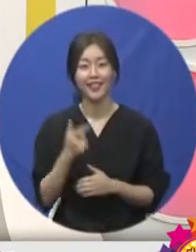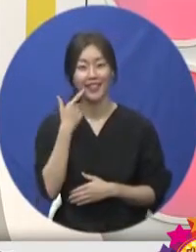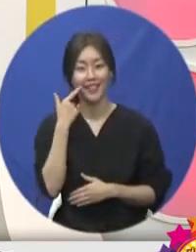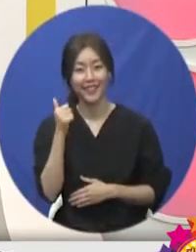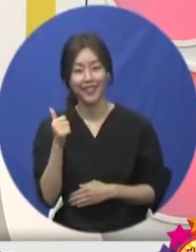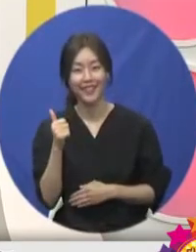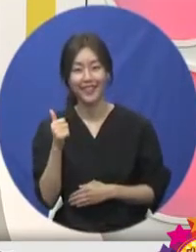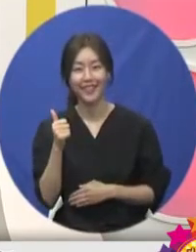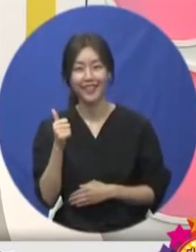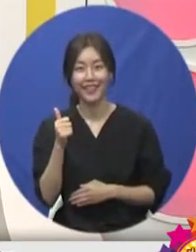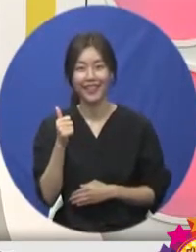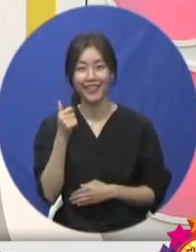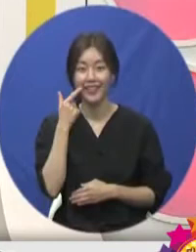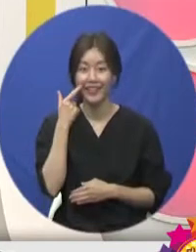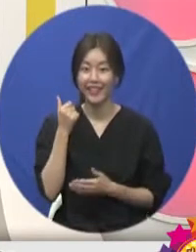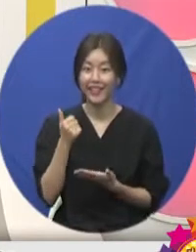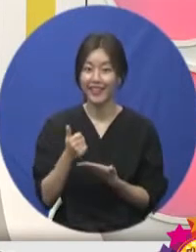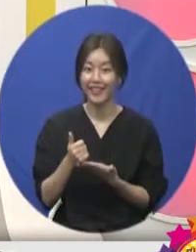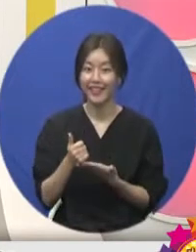아버님